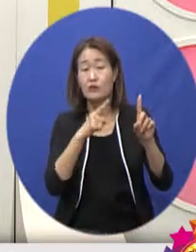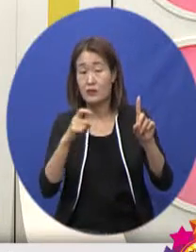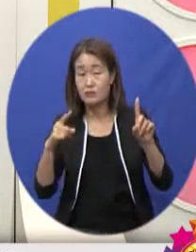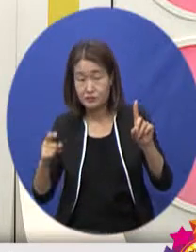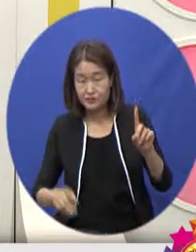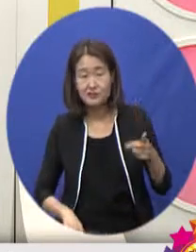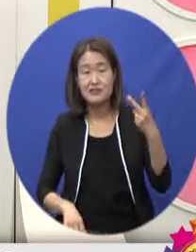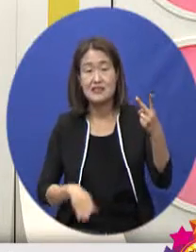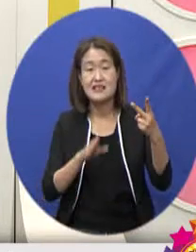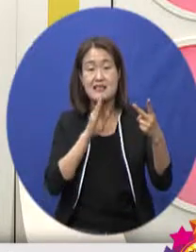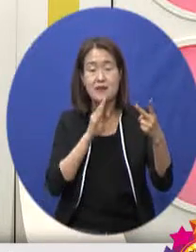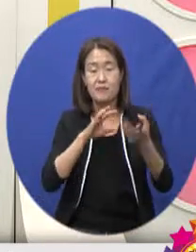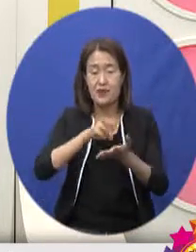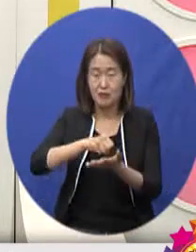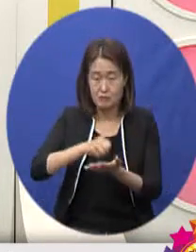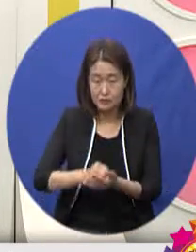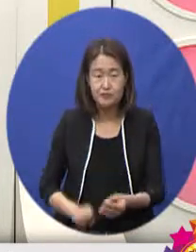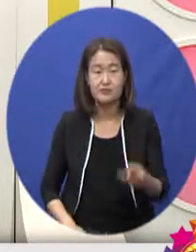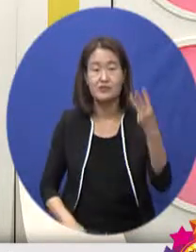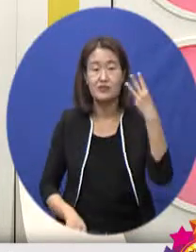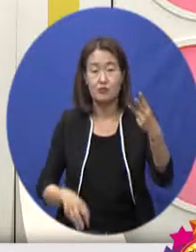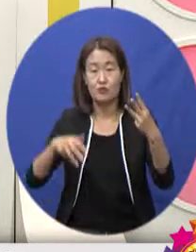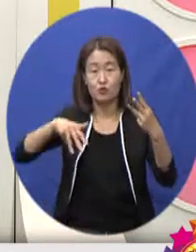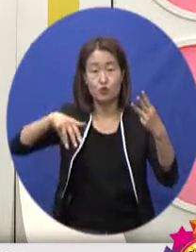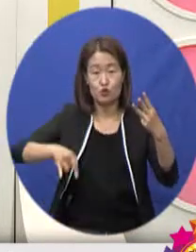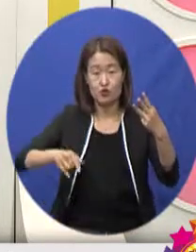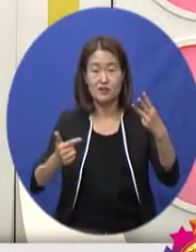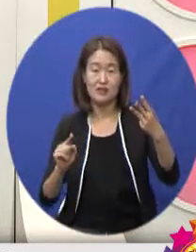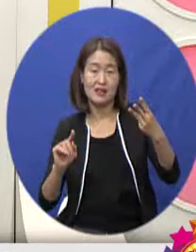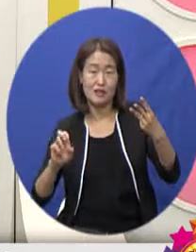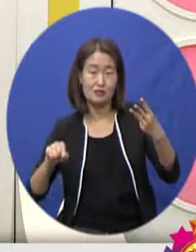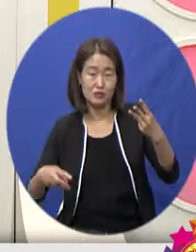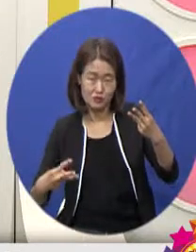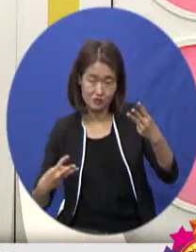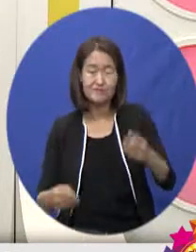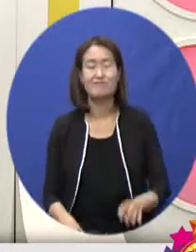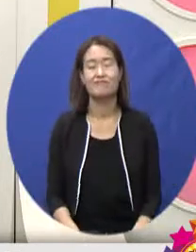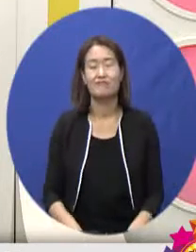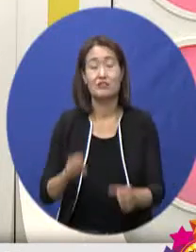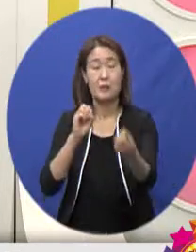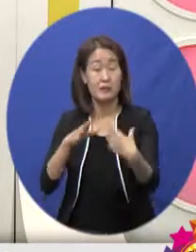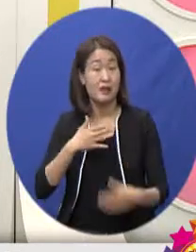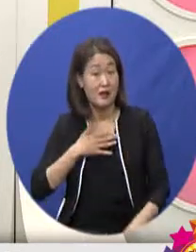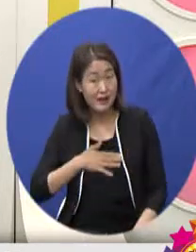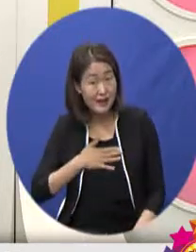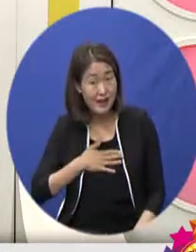콩나물, 2번 참나물, 3번 쥐나물.